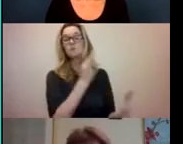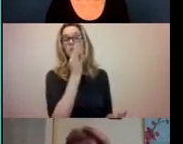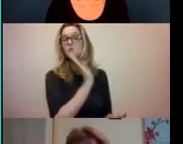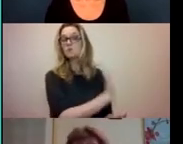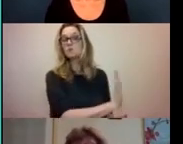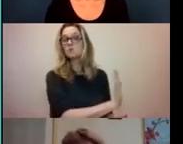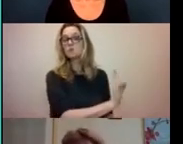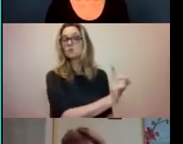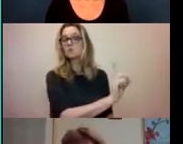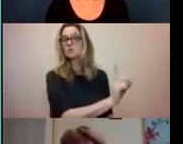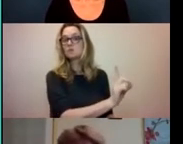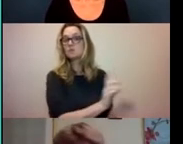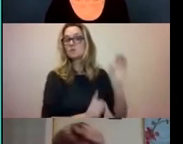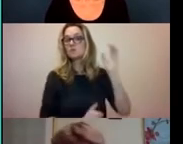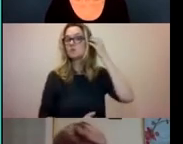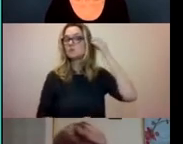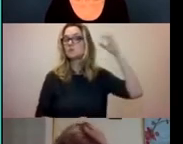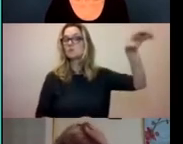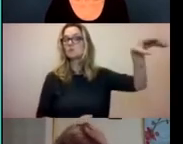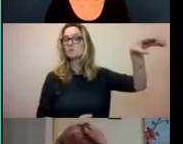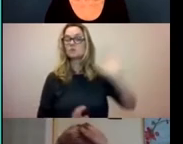Die niet en legde die op de schoorsteen.